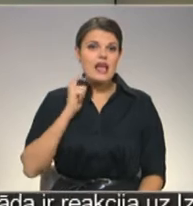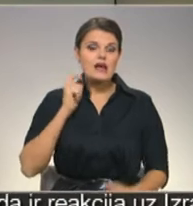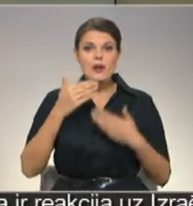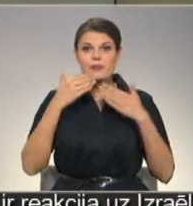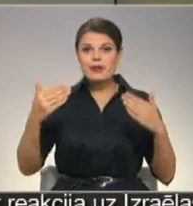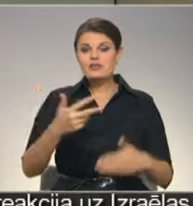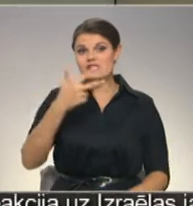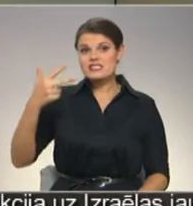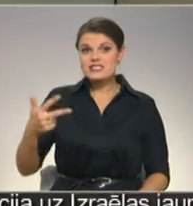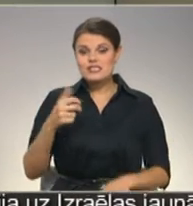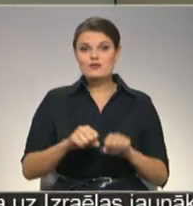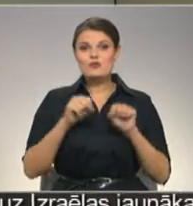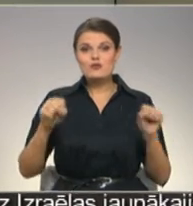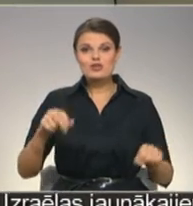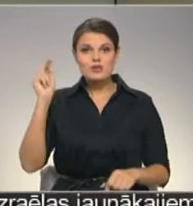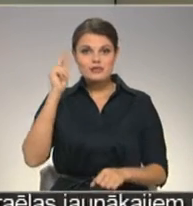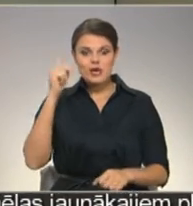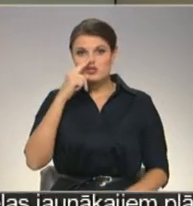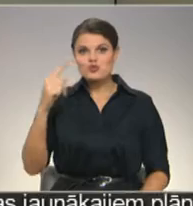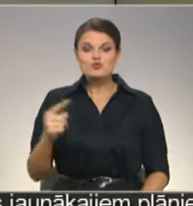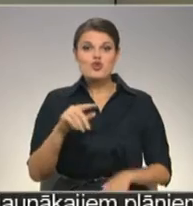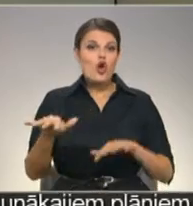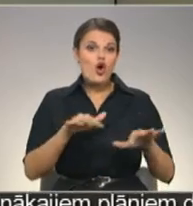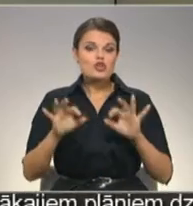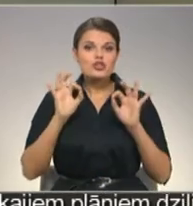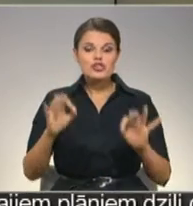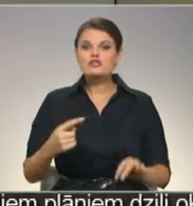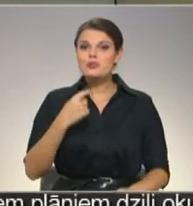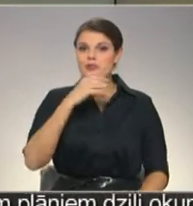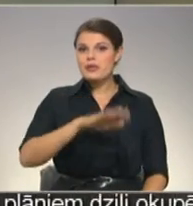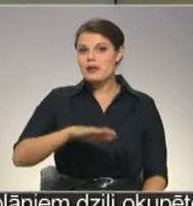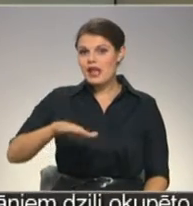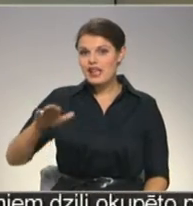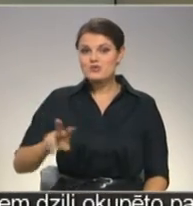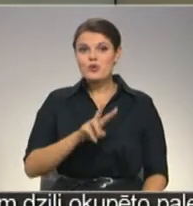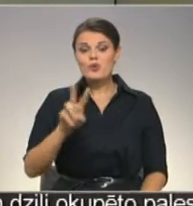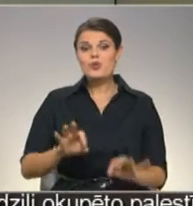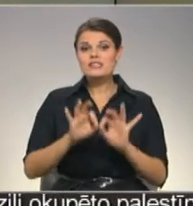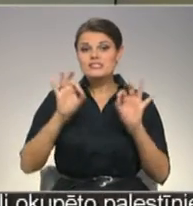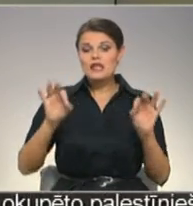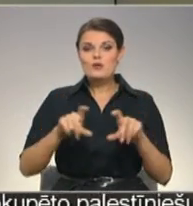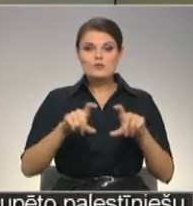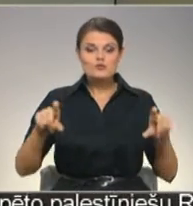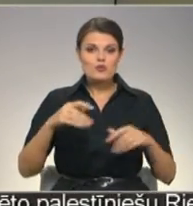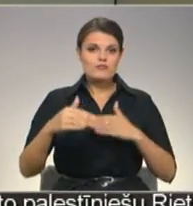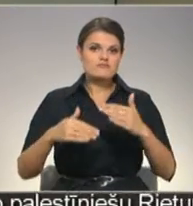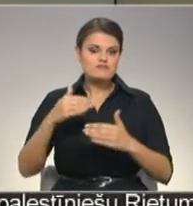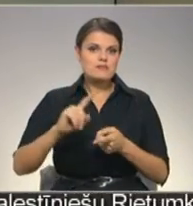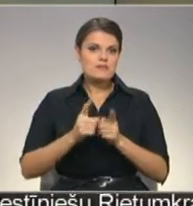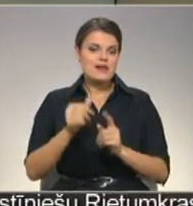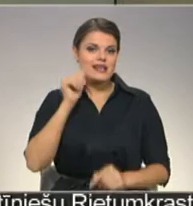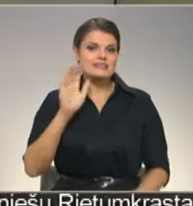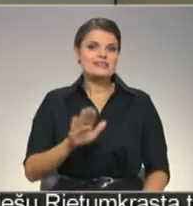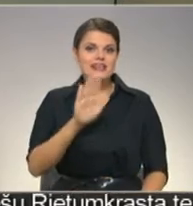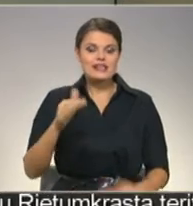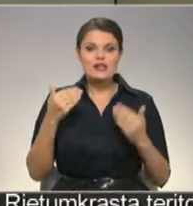Jēkabpilī pēdējos 3 gadus drošības mācības stundas organizētas tieši pirmklasniekiem, kuriem sākot skolas gaitas mainās ikdiena. Šonedēļ